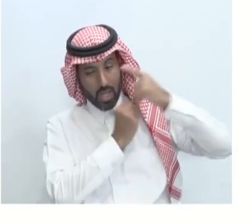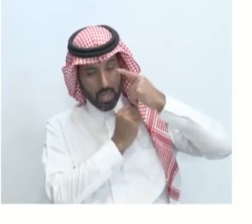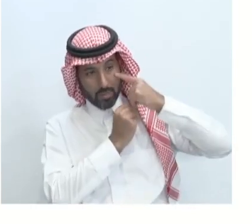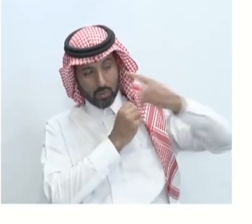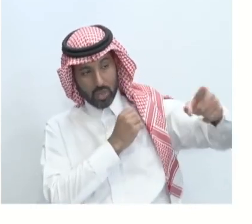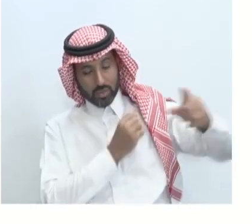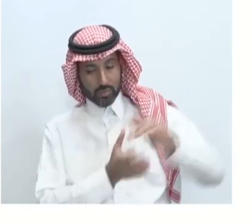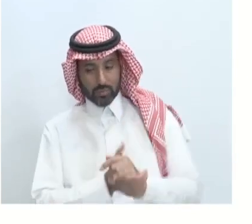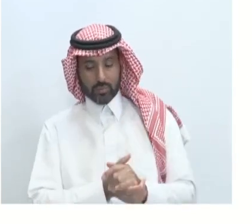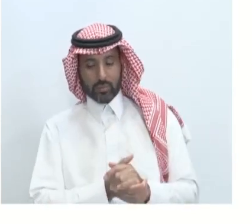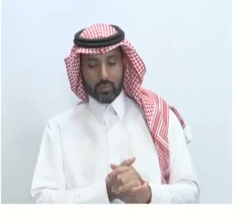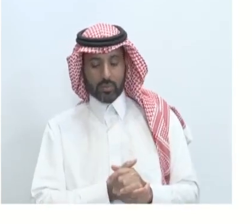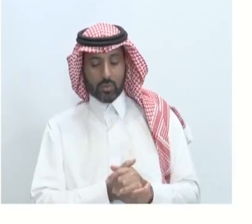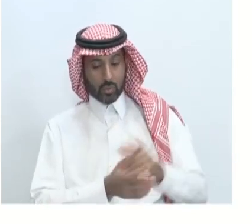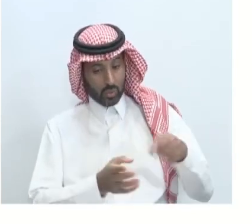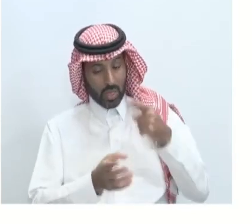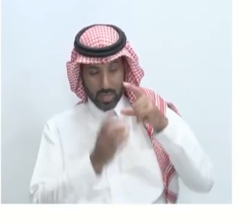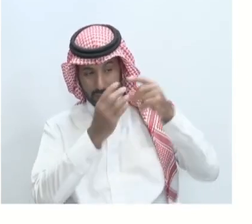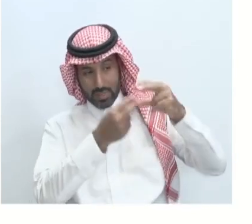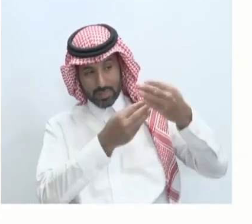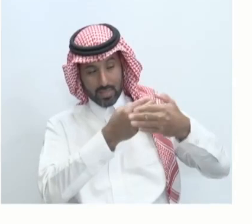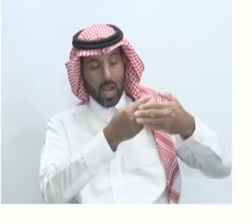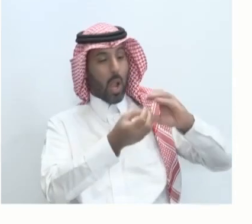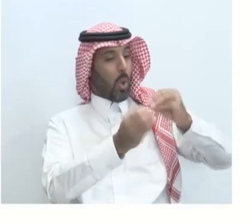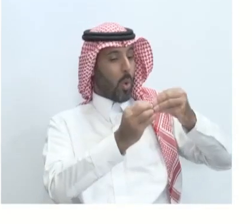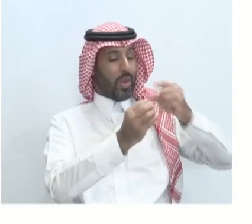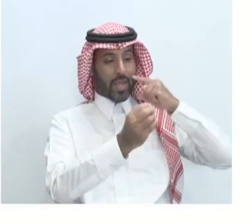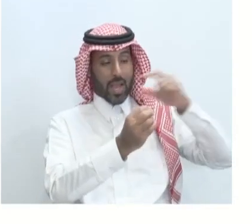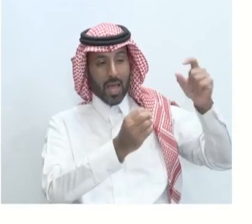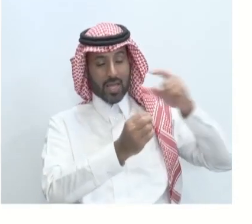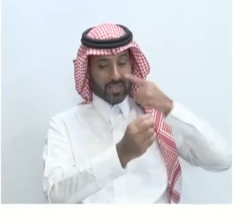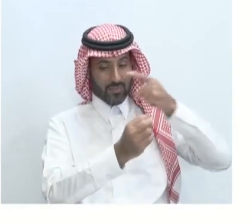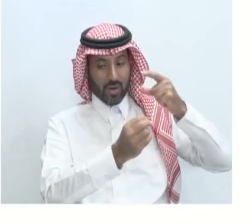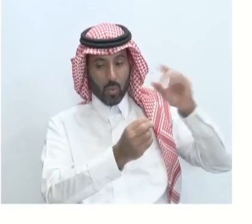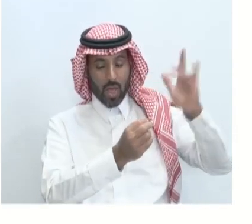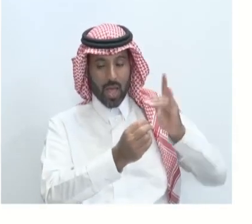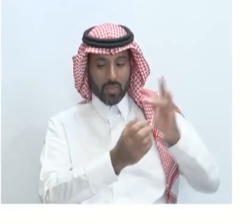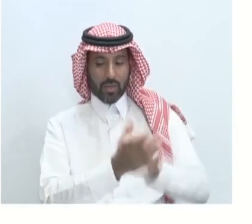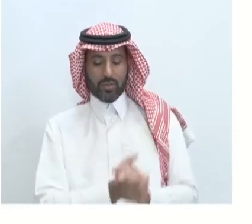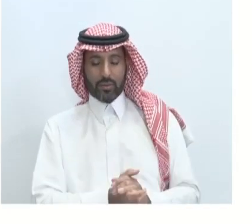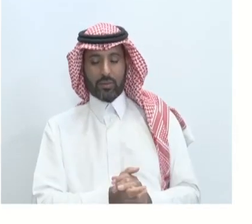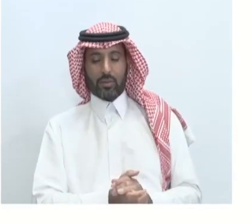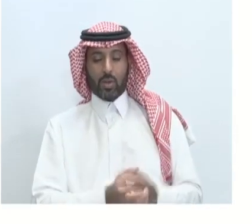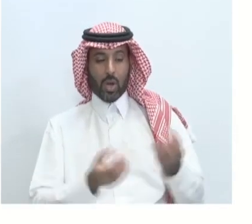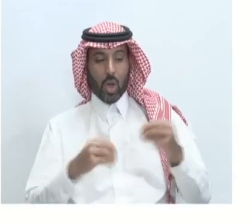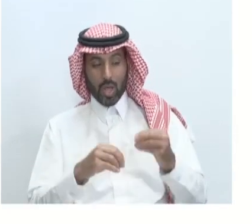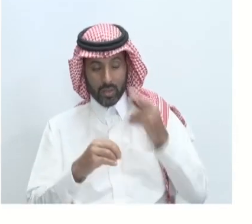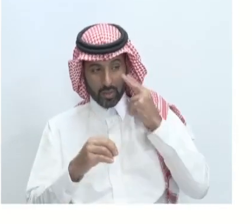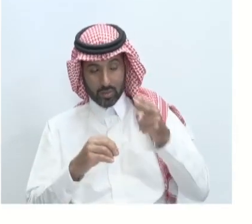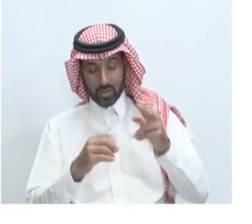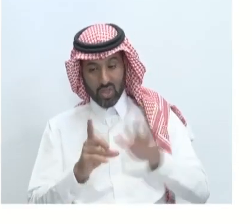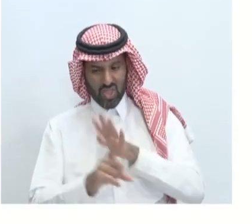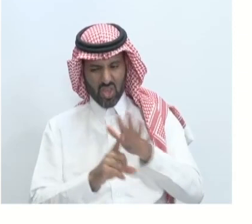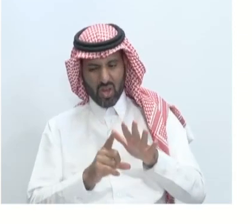المجرده فتصح العدسه للونين الاصفر والاخضر وهما الاكثر